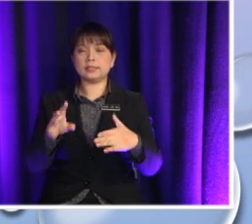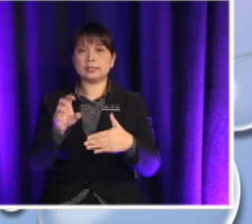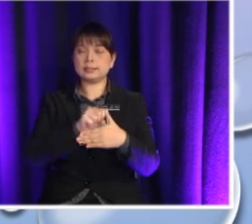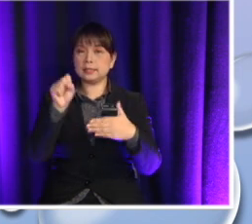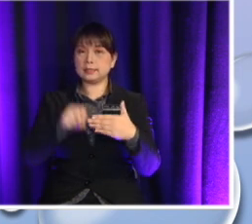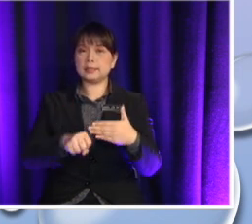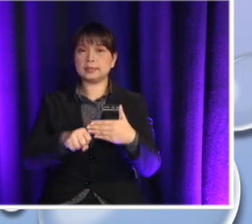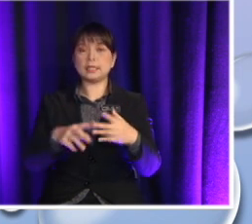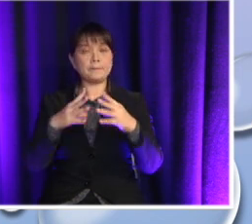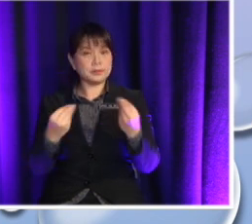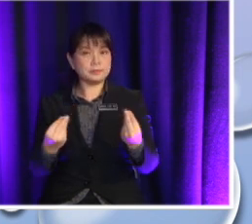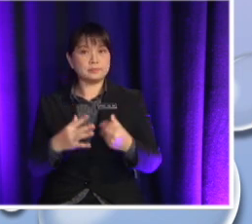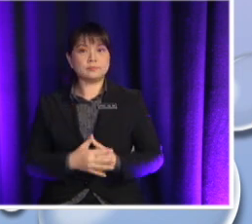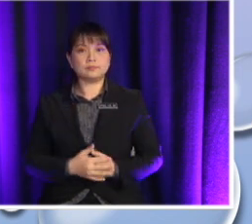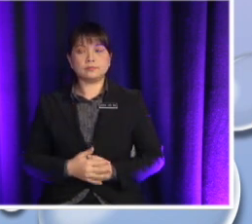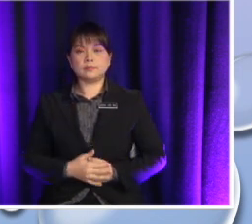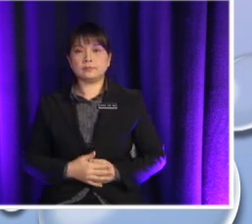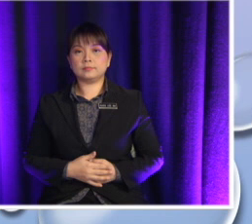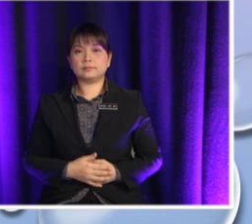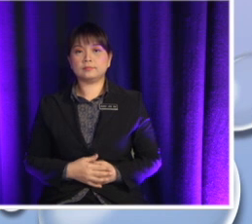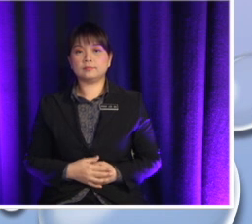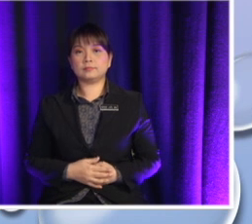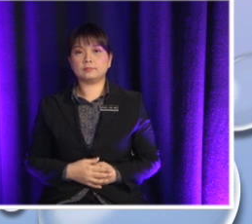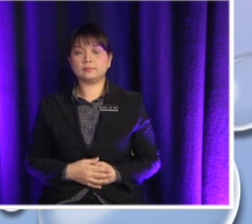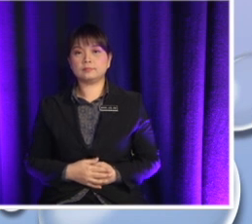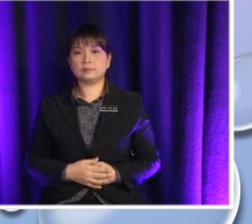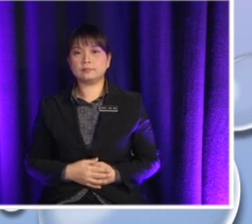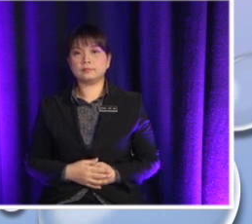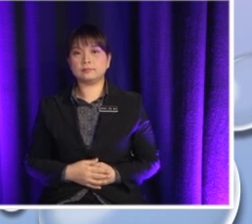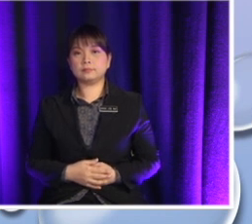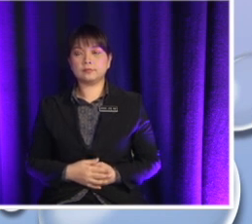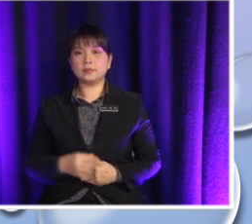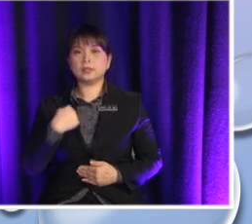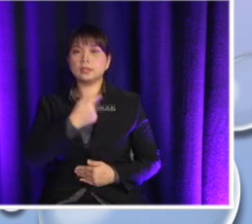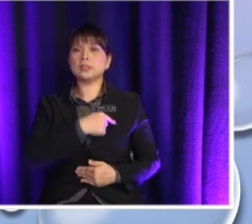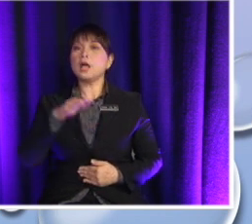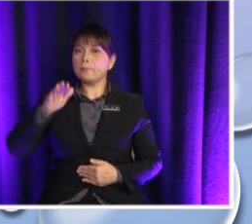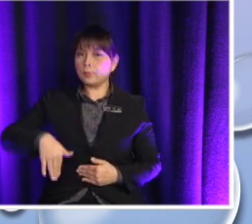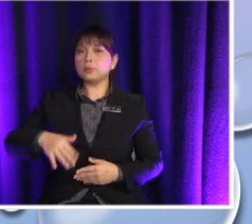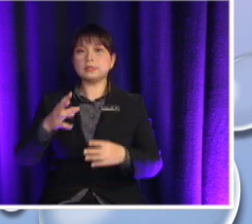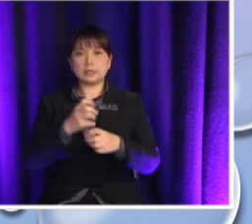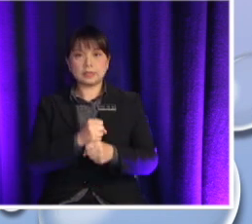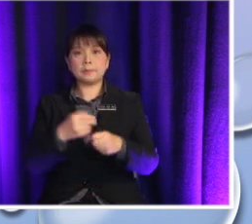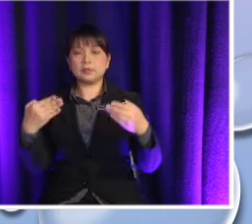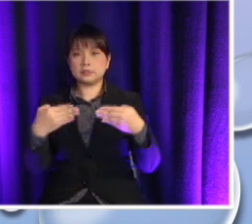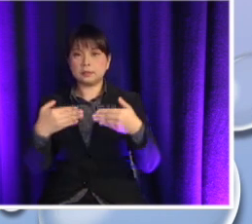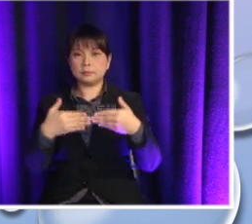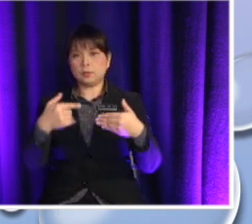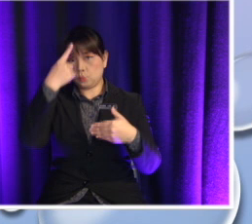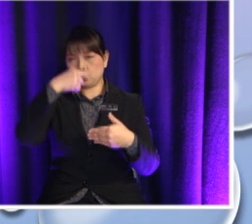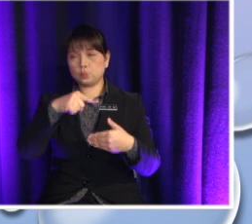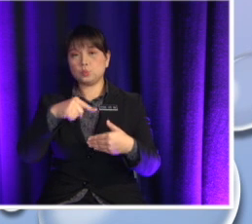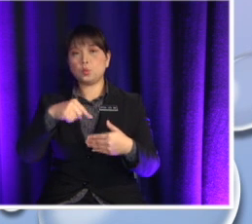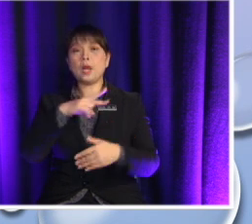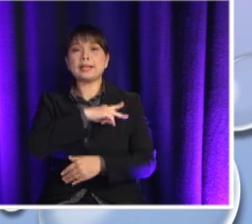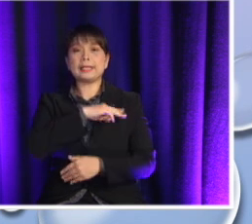Okey, LDR dengan sambungan negatif bateri. Dan cuma kita belum dapatkan sambungan untuk kaki emitter